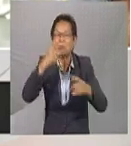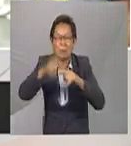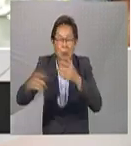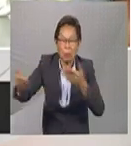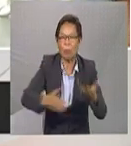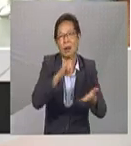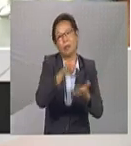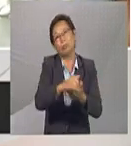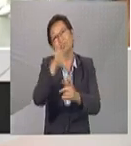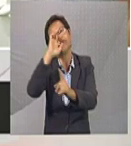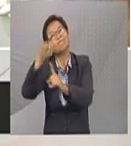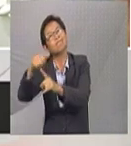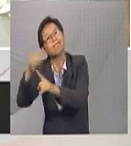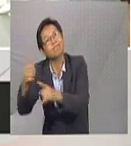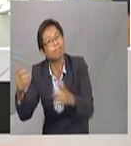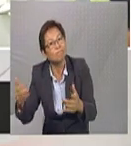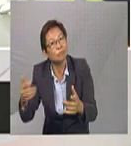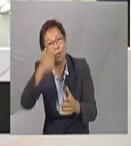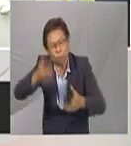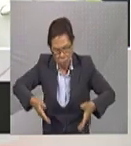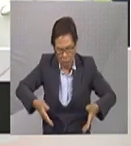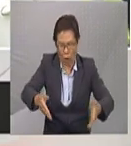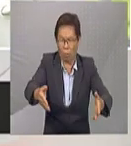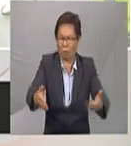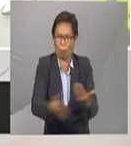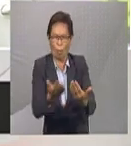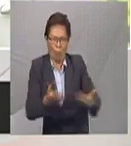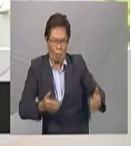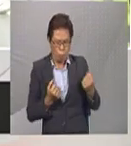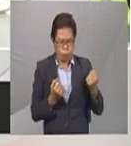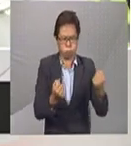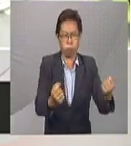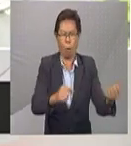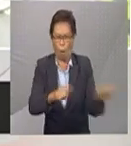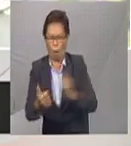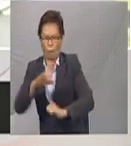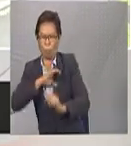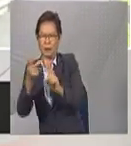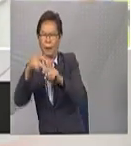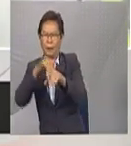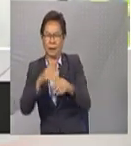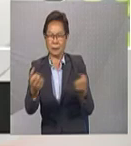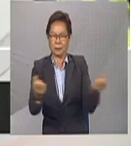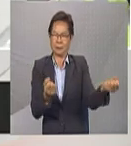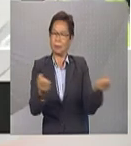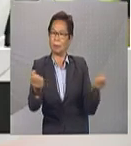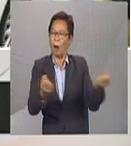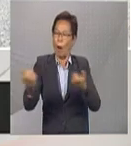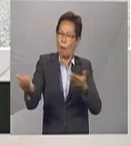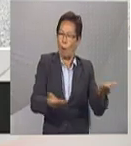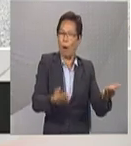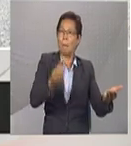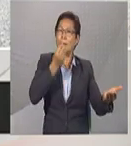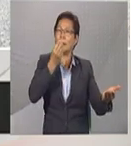sebagainya. Itu adalah tidak benar kerana laluan mudah diberikan oleh pihak polis kepada kenderaan-kenderaan yang